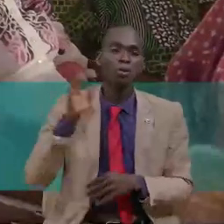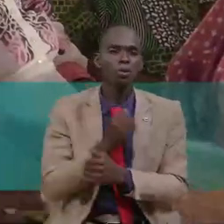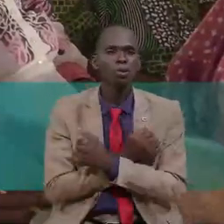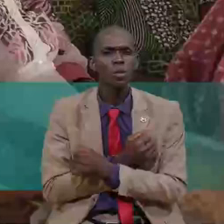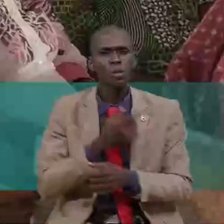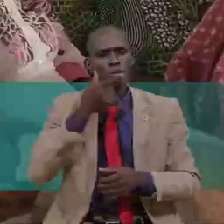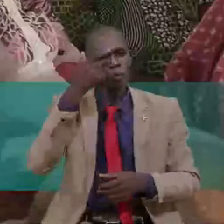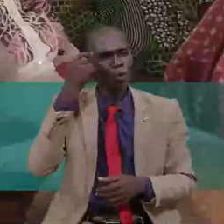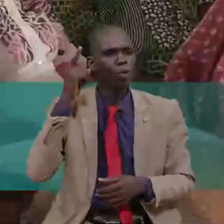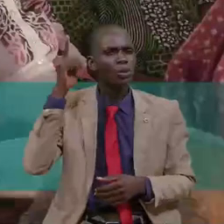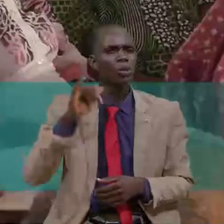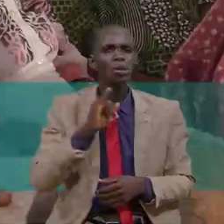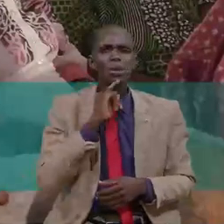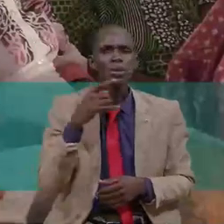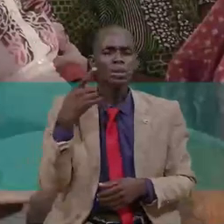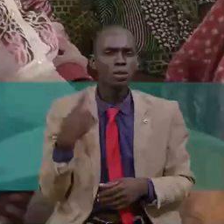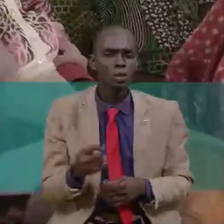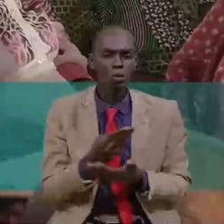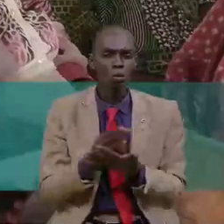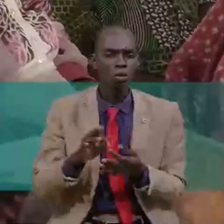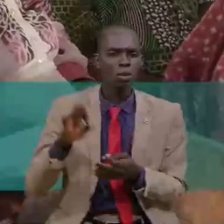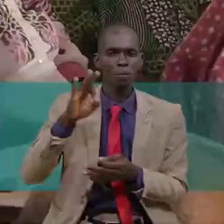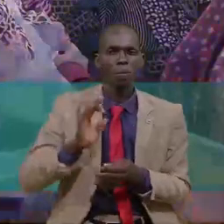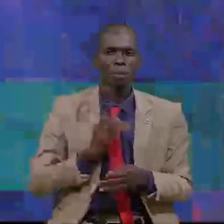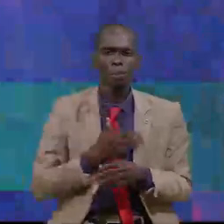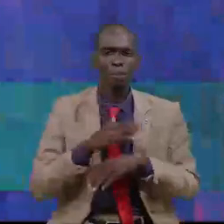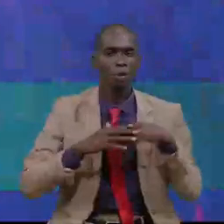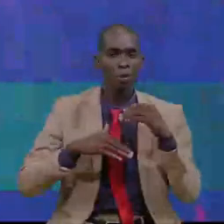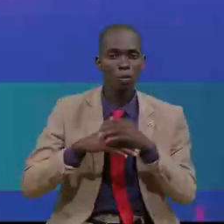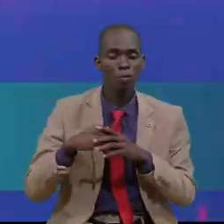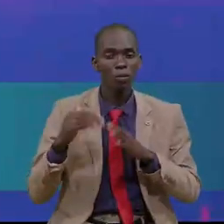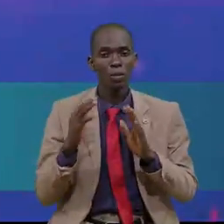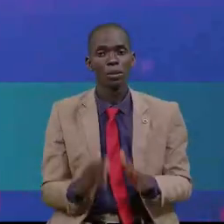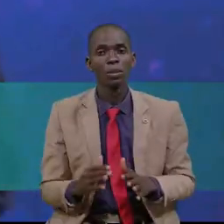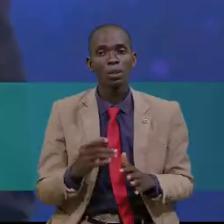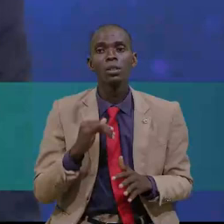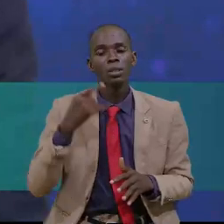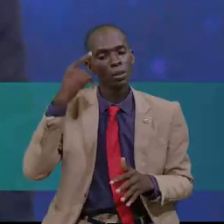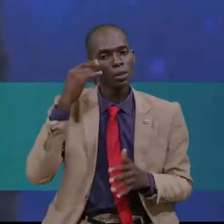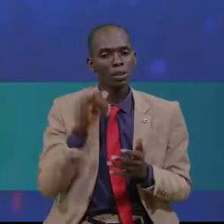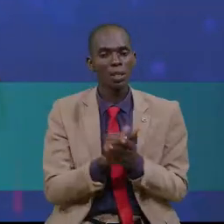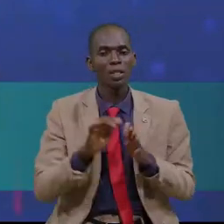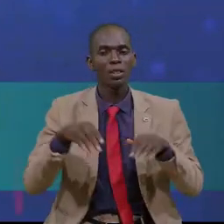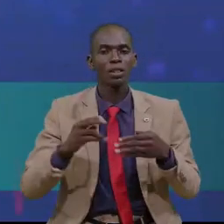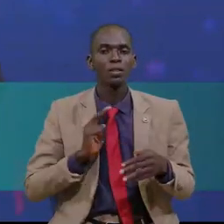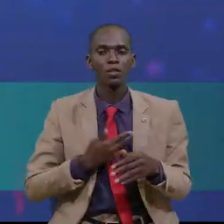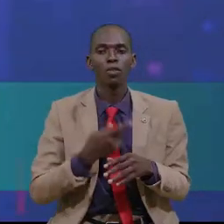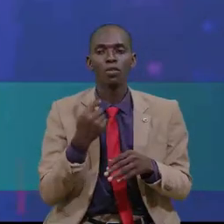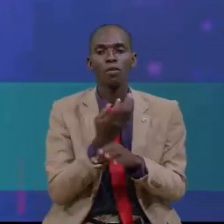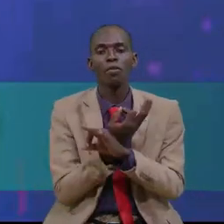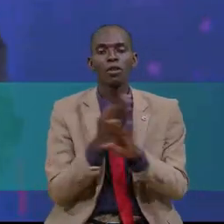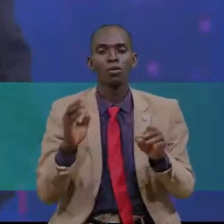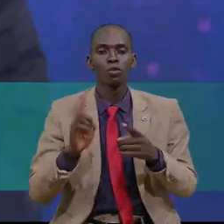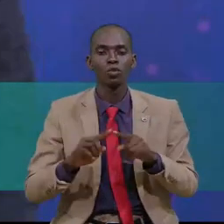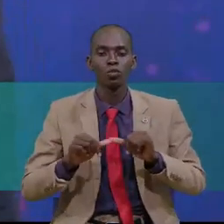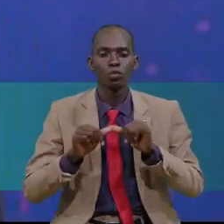amour, et parce que c'est le Saint-Esprit, notre Consolateur, et parce que cela nous donne plus de liberté pour